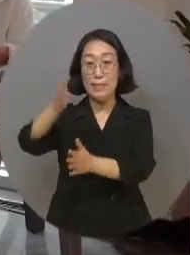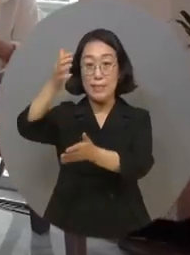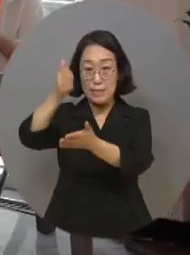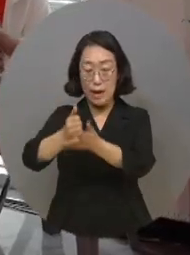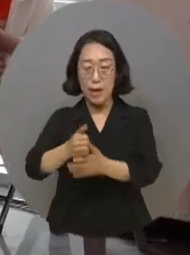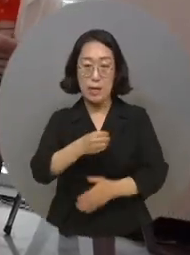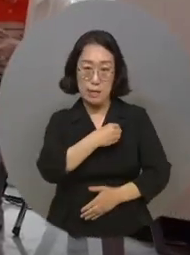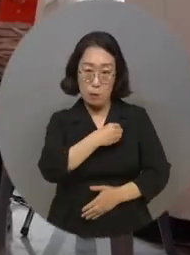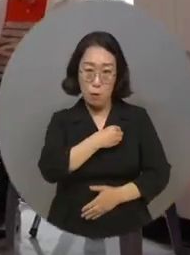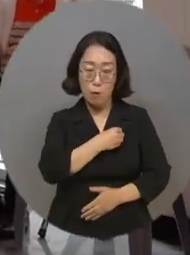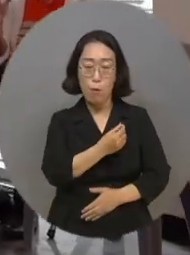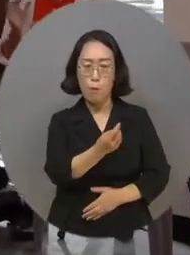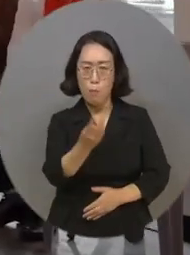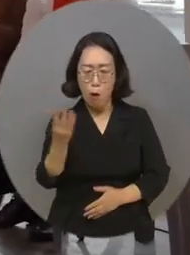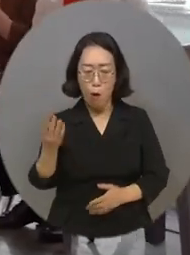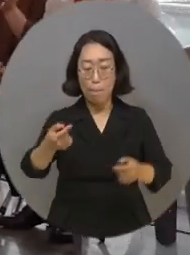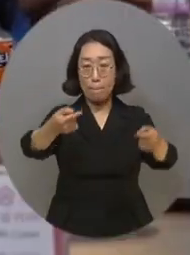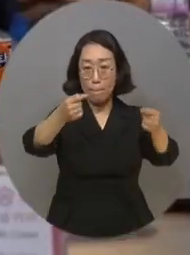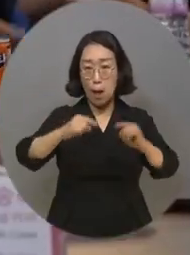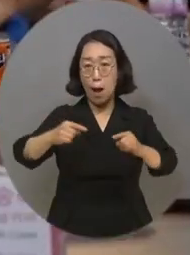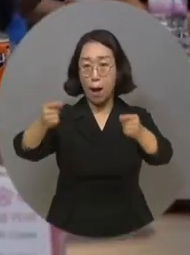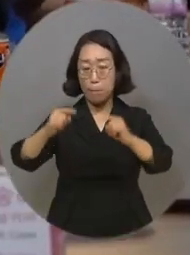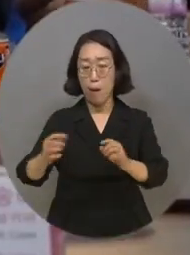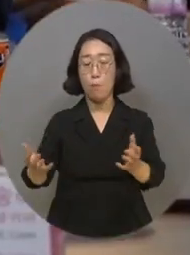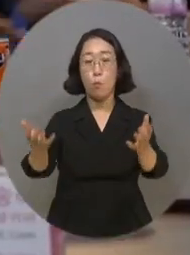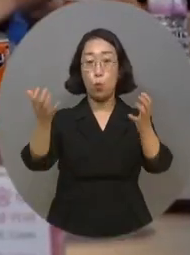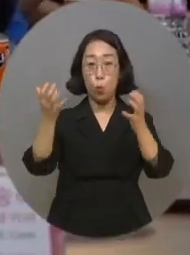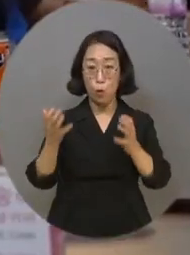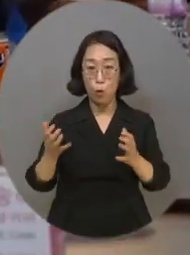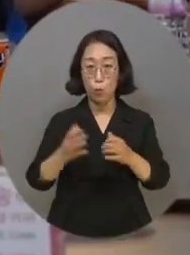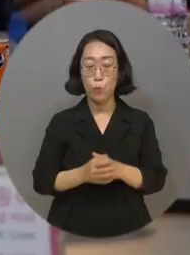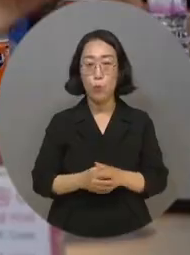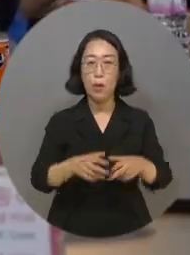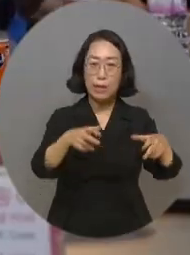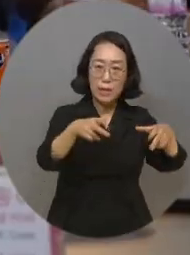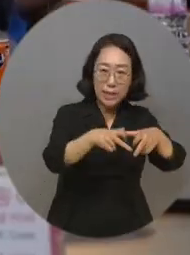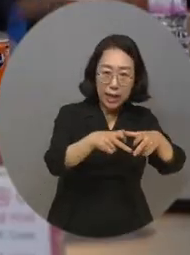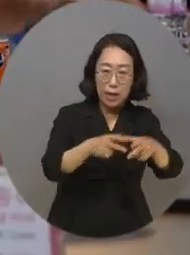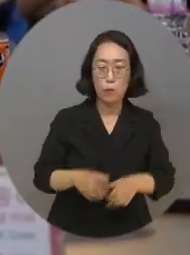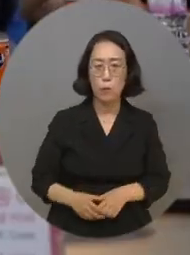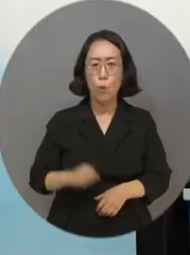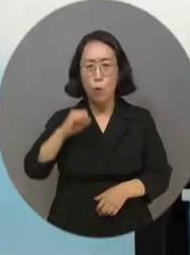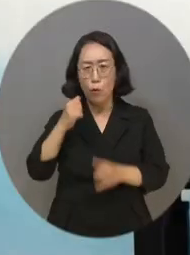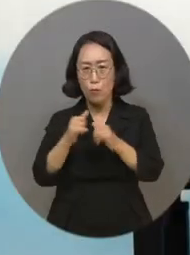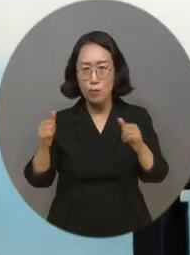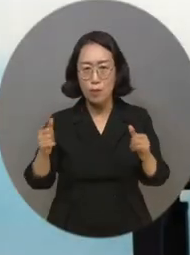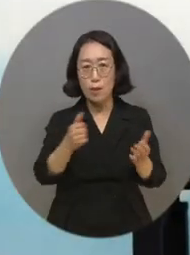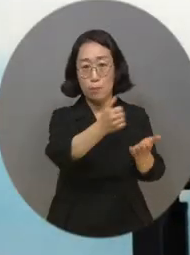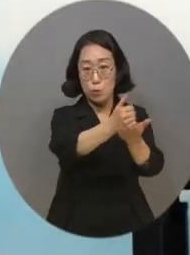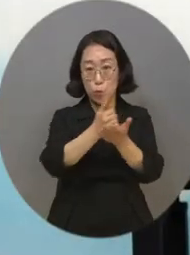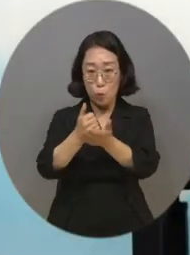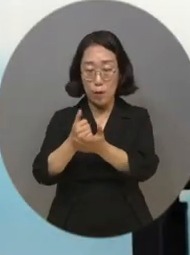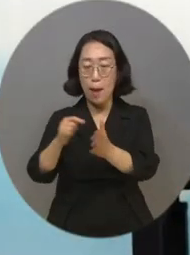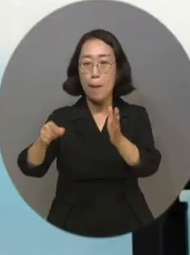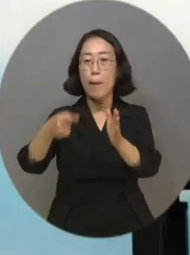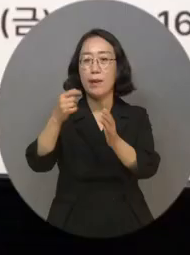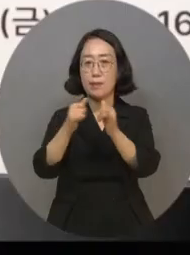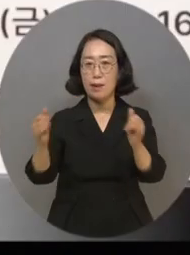도의원과 시의원 등 여러 내외빈 인사들이 참석했으며 장애인 및 소외계층 100여 명이 참석한 가운데